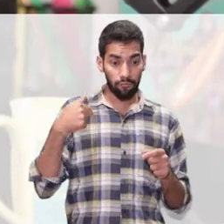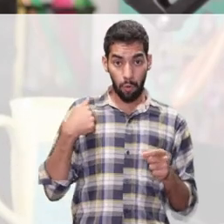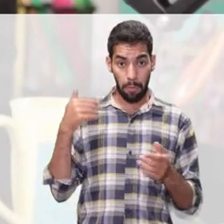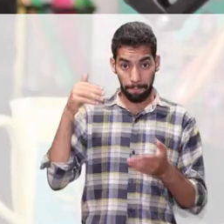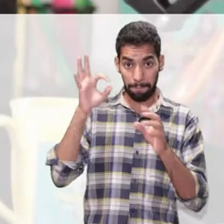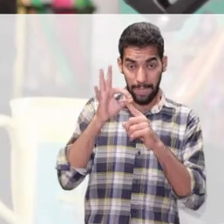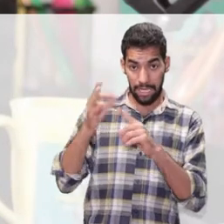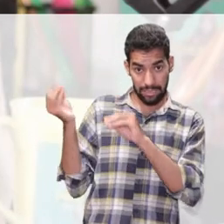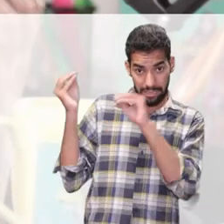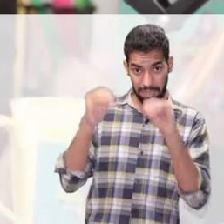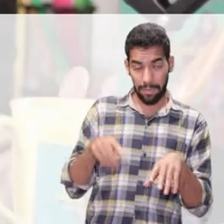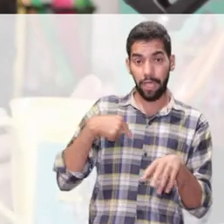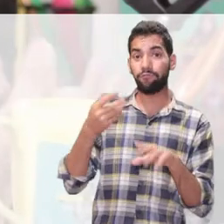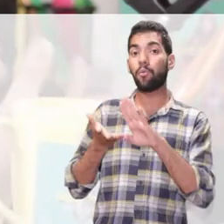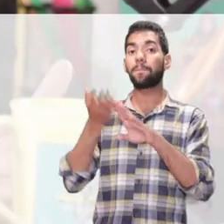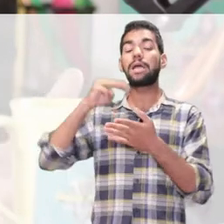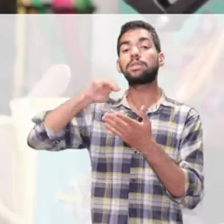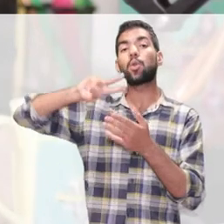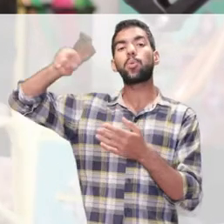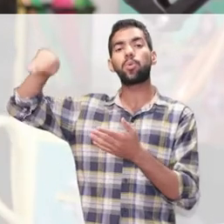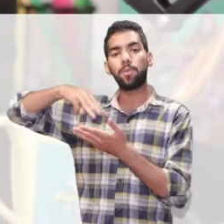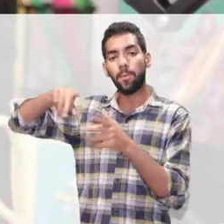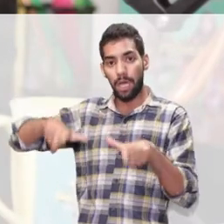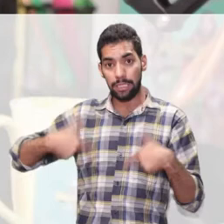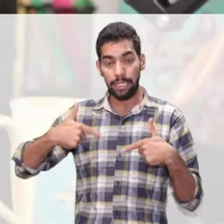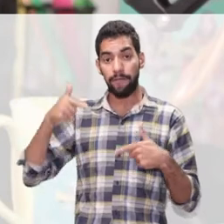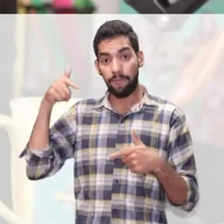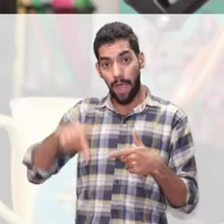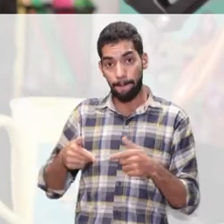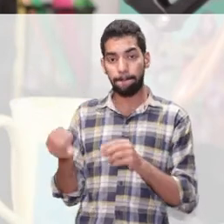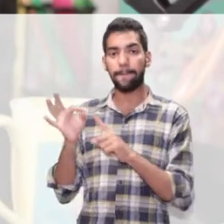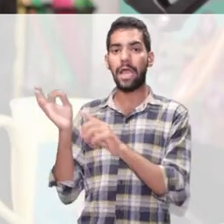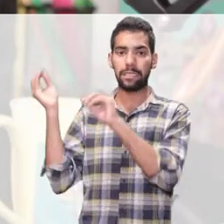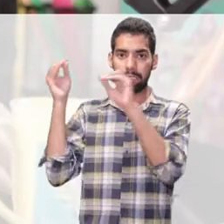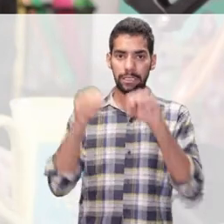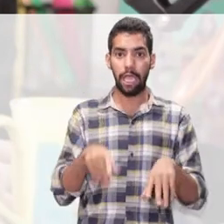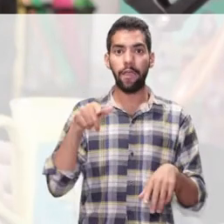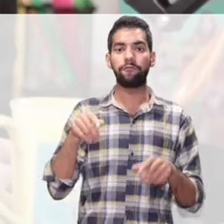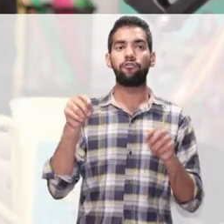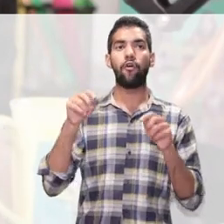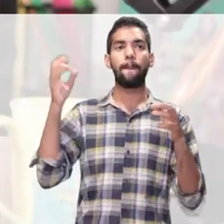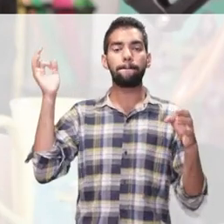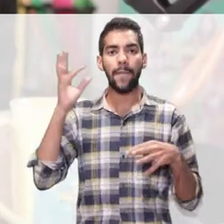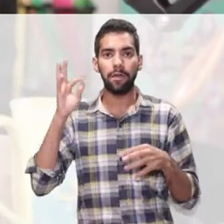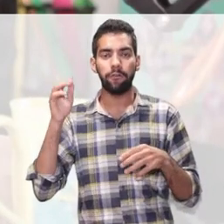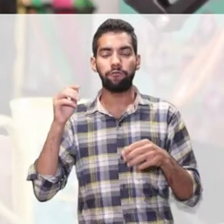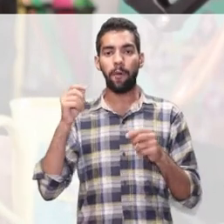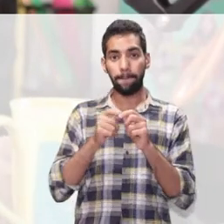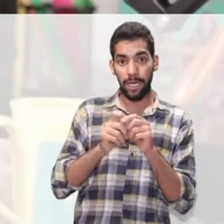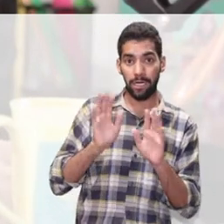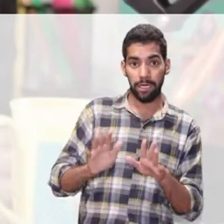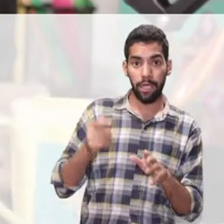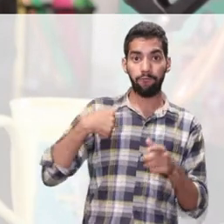पेशेंट एंट्री वर्क इन हिस लाइफ इन थे डॉक्युमेंट्री एविडेंस आफ